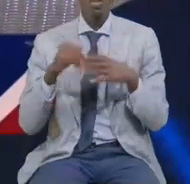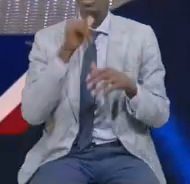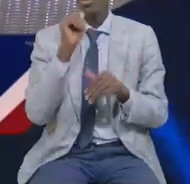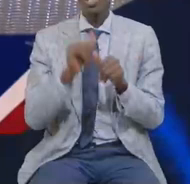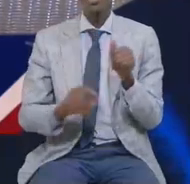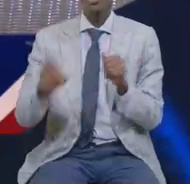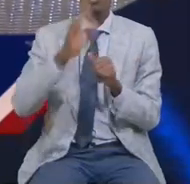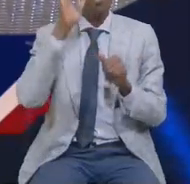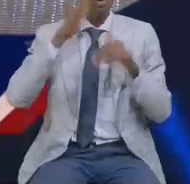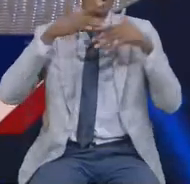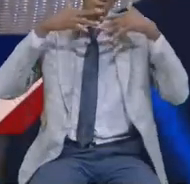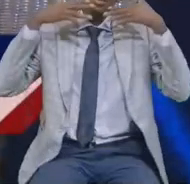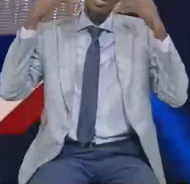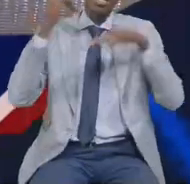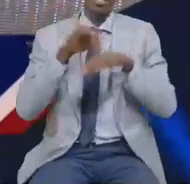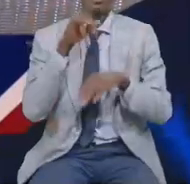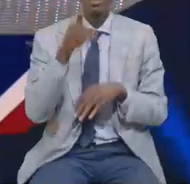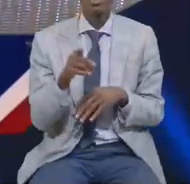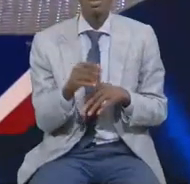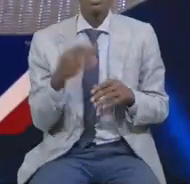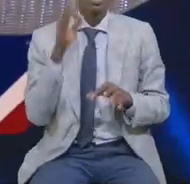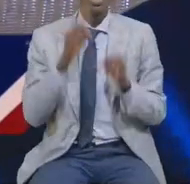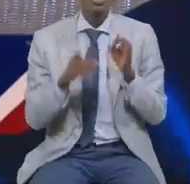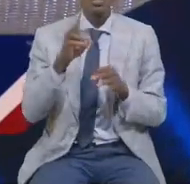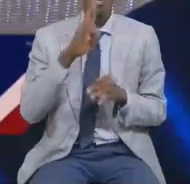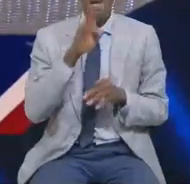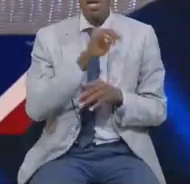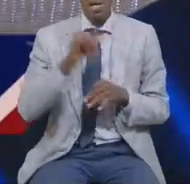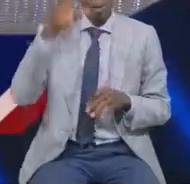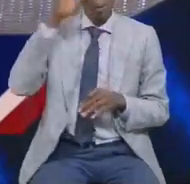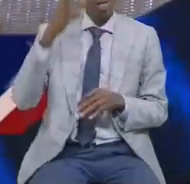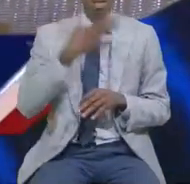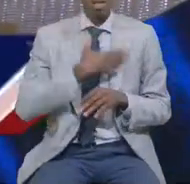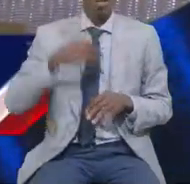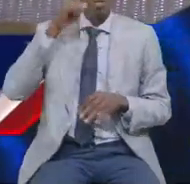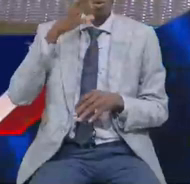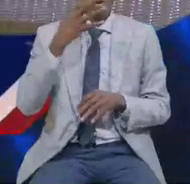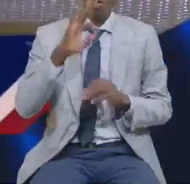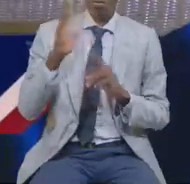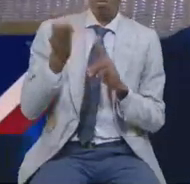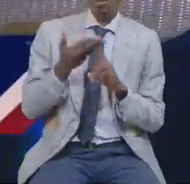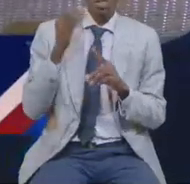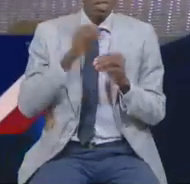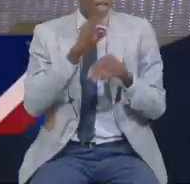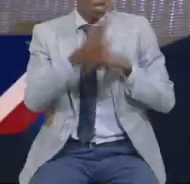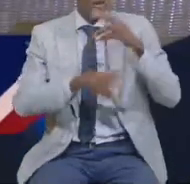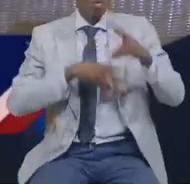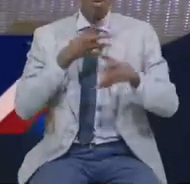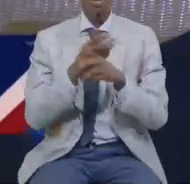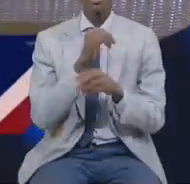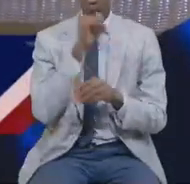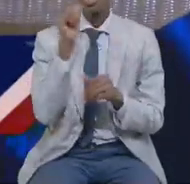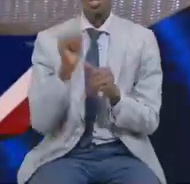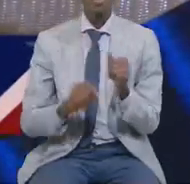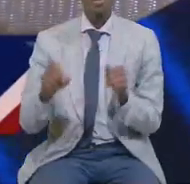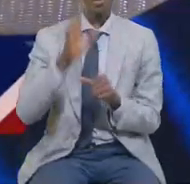le monde sera content de toi si vous êtes un homme de conviction, une femme de conviction. Pas tout le monde